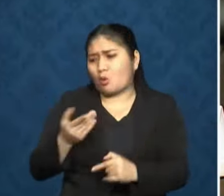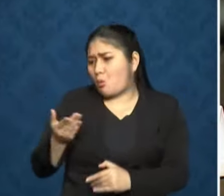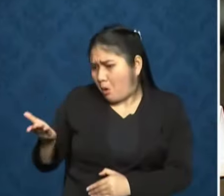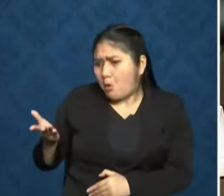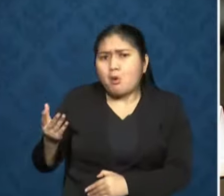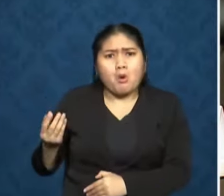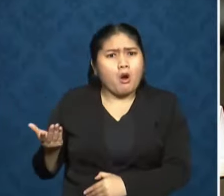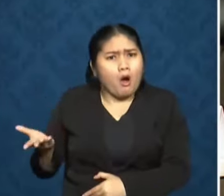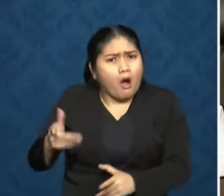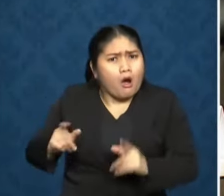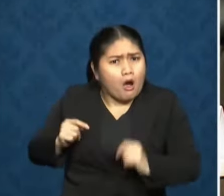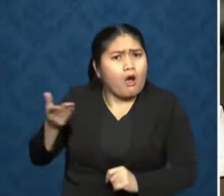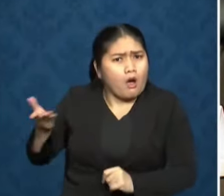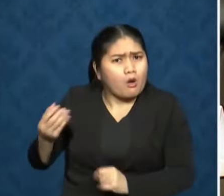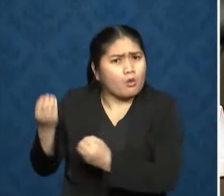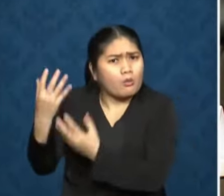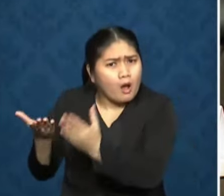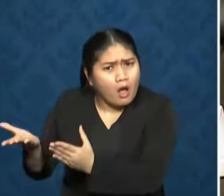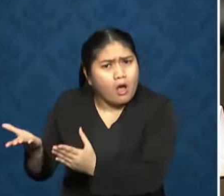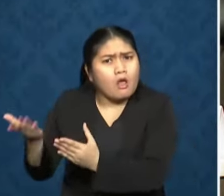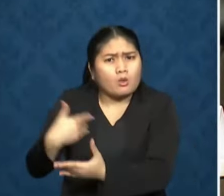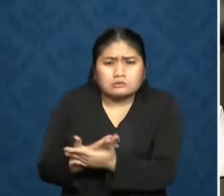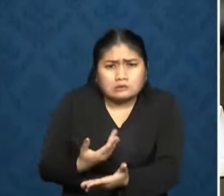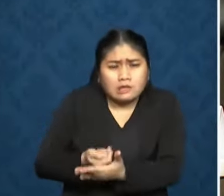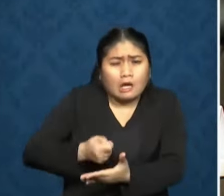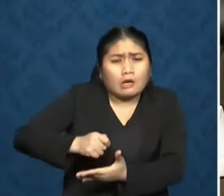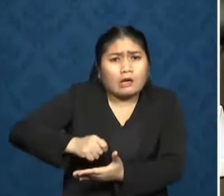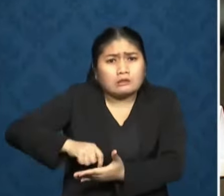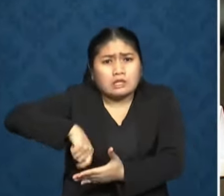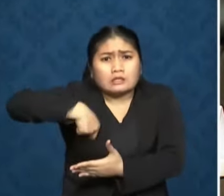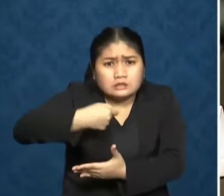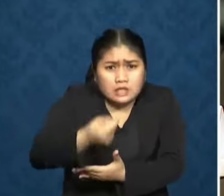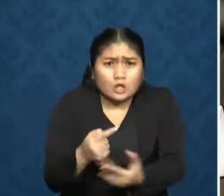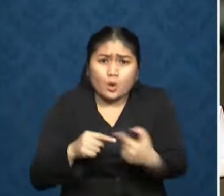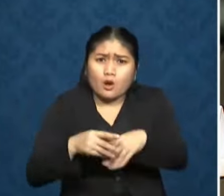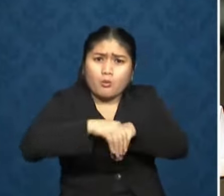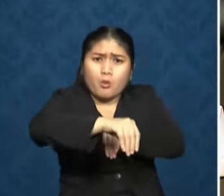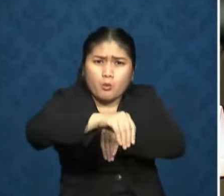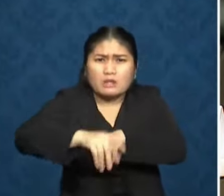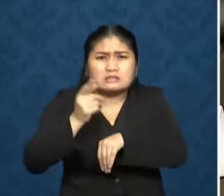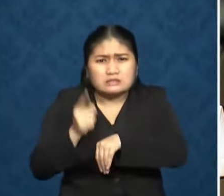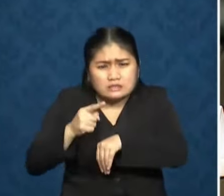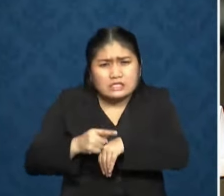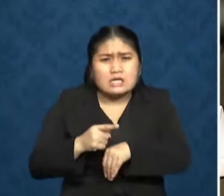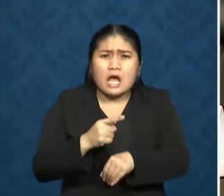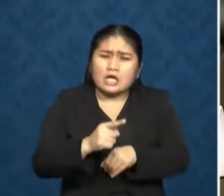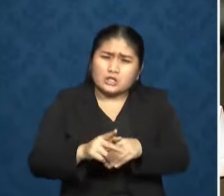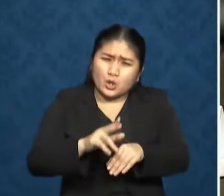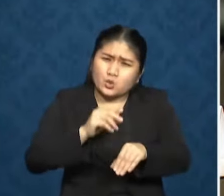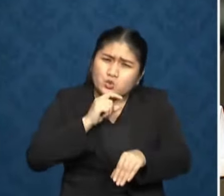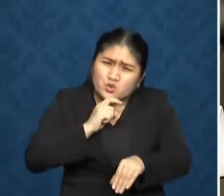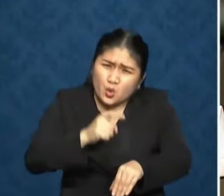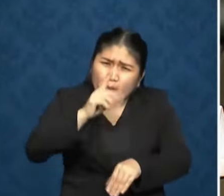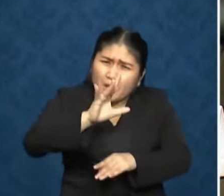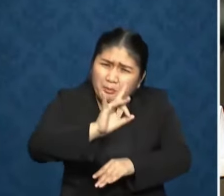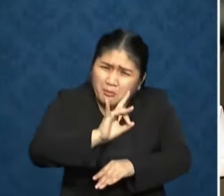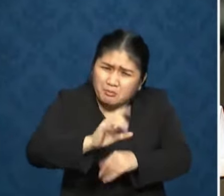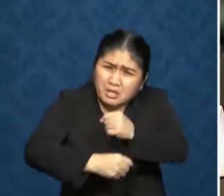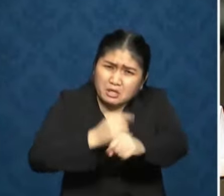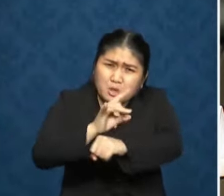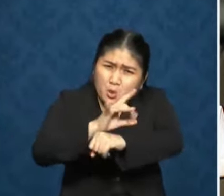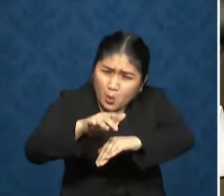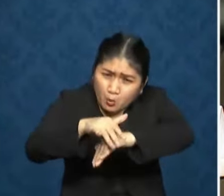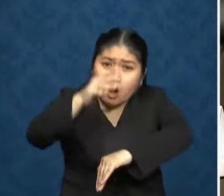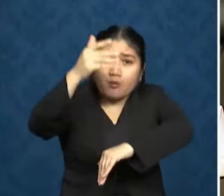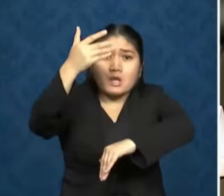ตจกมปาไม้อีก แล้วยัต้เสียคาปูกปาอกครัทางทางที่สภาพใช้กมาเป็หลายสิบปี เปร้อยปี แล้วกไม่มปาไม้